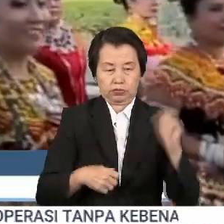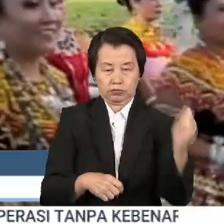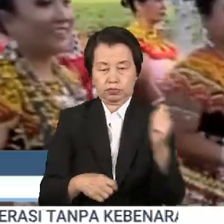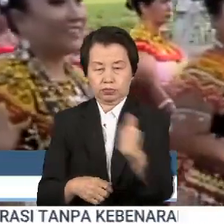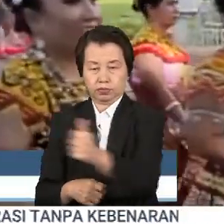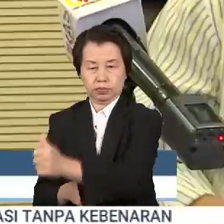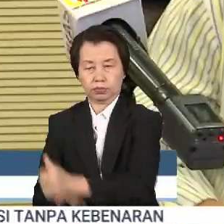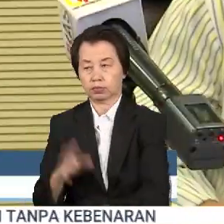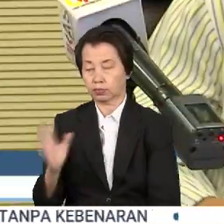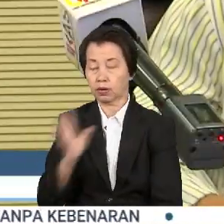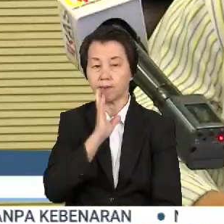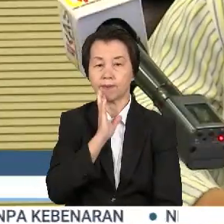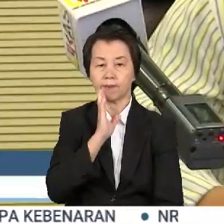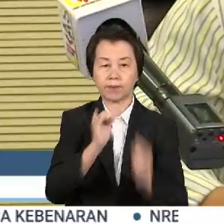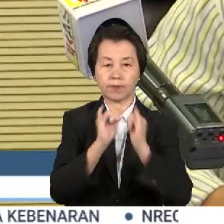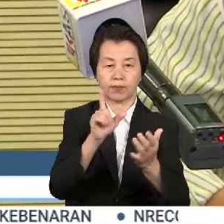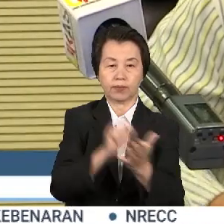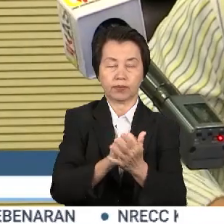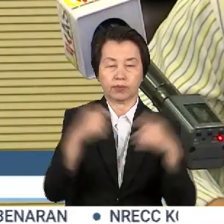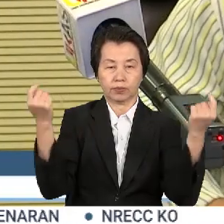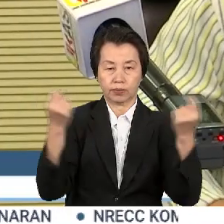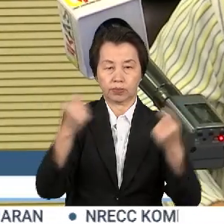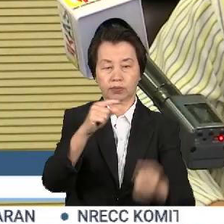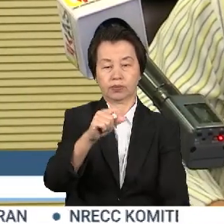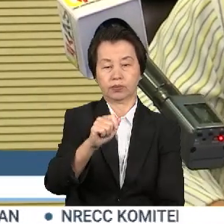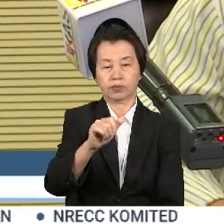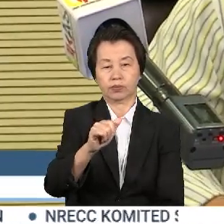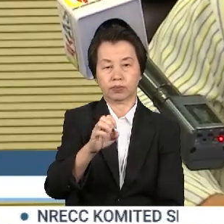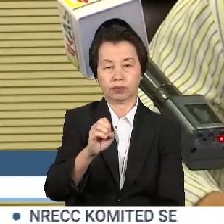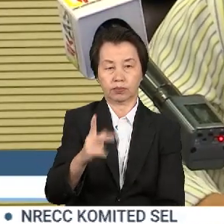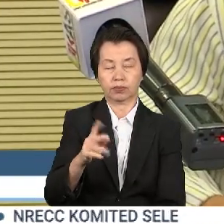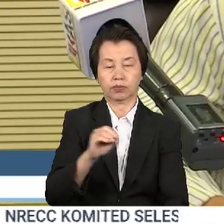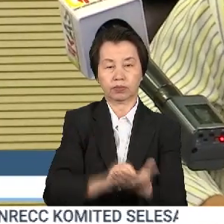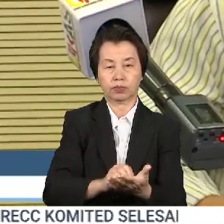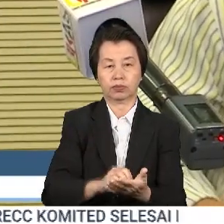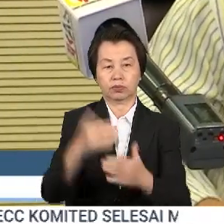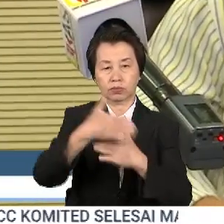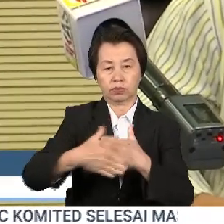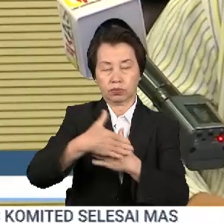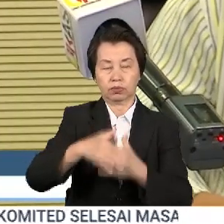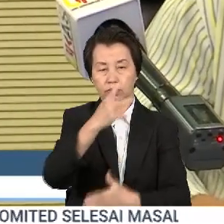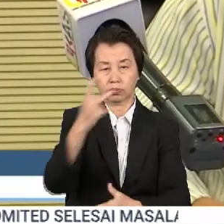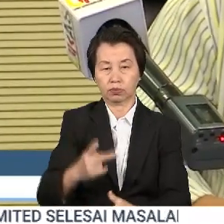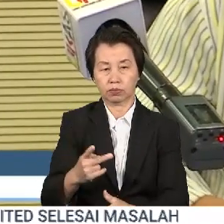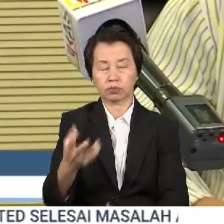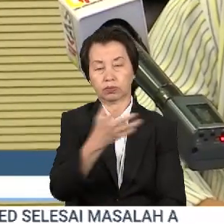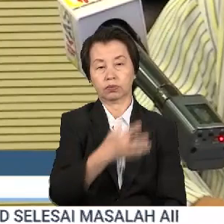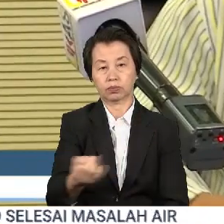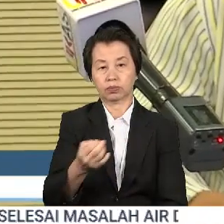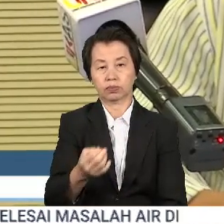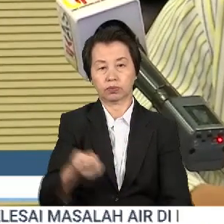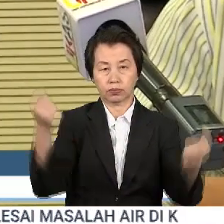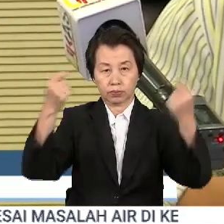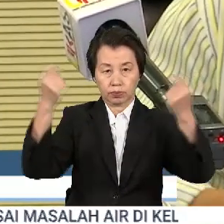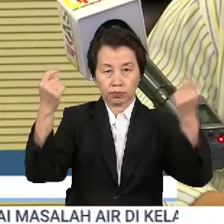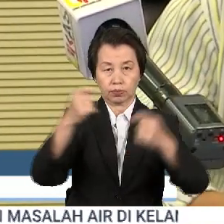berkata demikian semasa sidang media sambutan Gawai Dayak 2023 di Pusat Konvensyen Borneo Kuching hari ini. Sementara itu, Festival